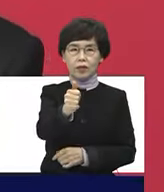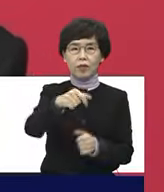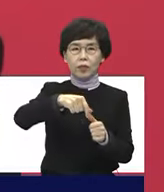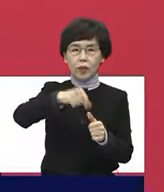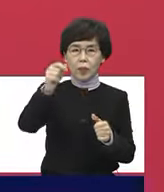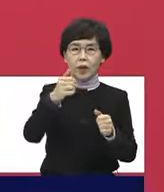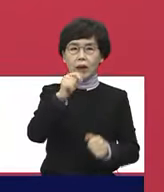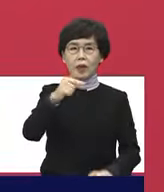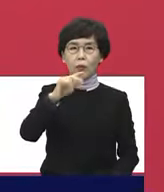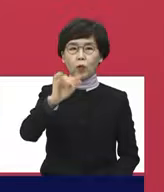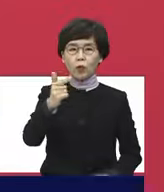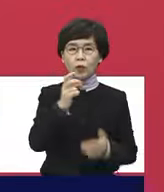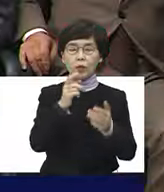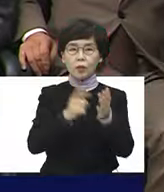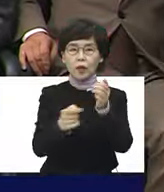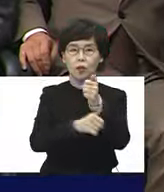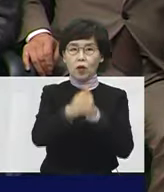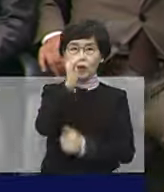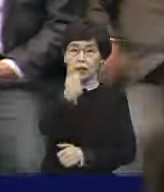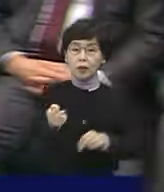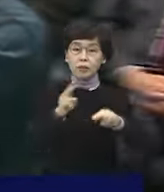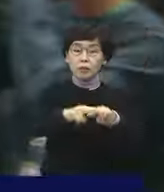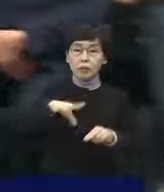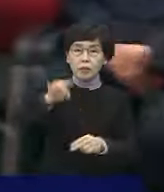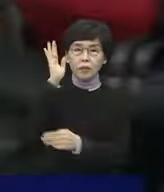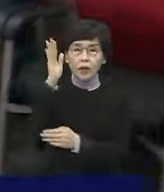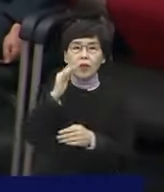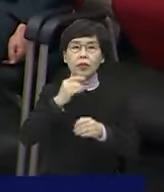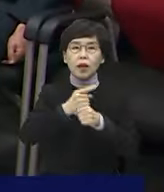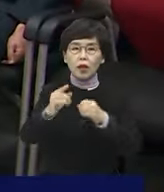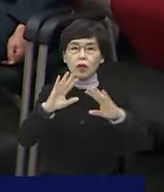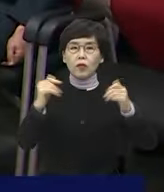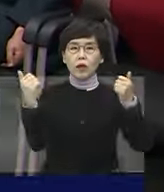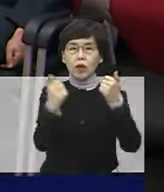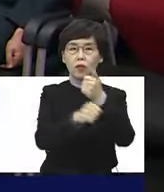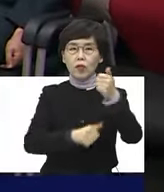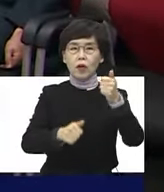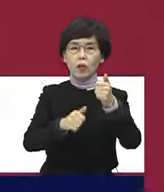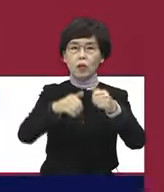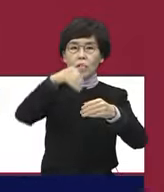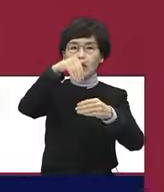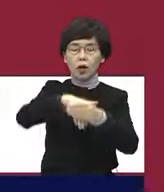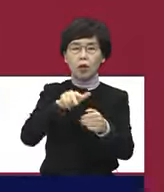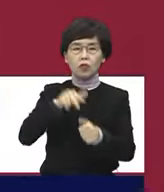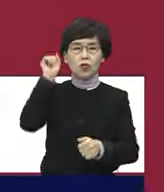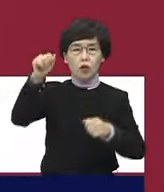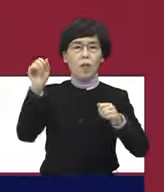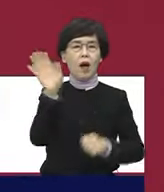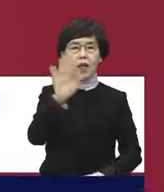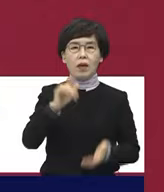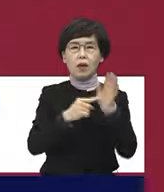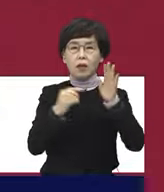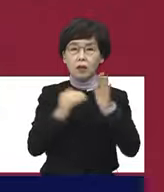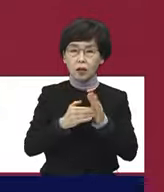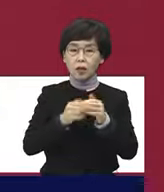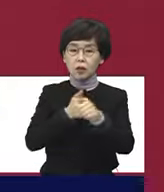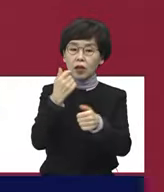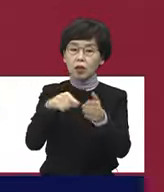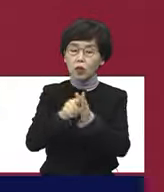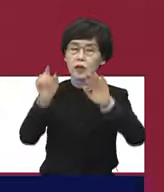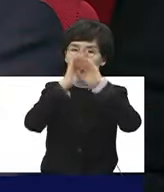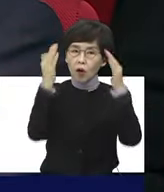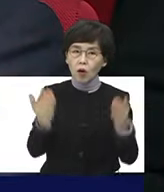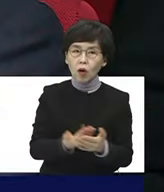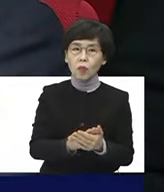비상대책위원장. 취임 일성은 내년 총선 불출마 선언이었습니다. 승리를 위해 뭐든지 다 하겠지만 과실은